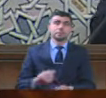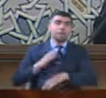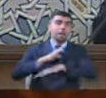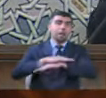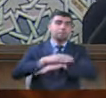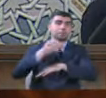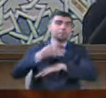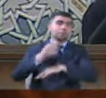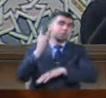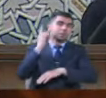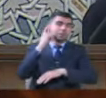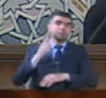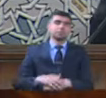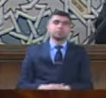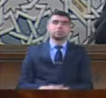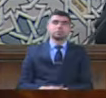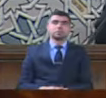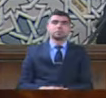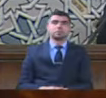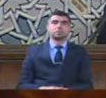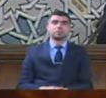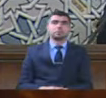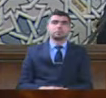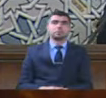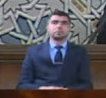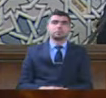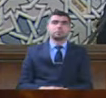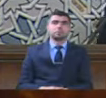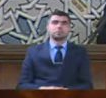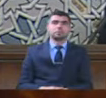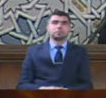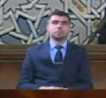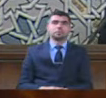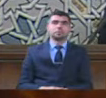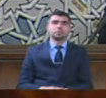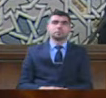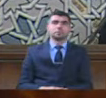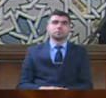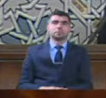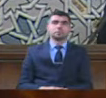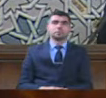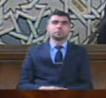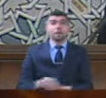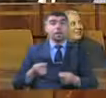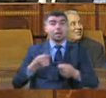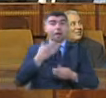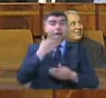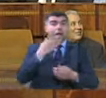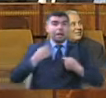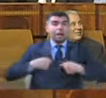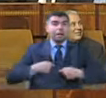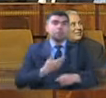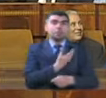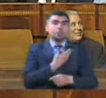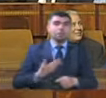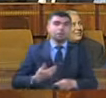رئيس الحكومه كيسمع السيدات والساده النواب. يس، الهدوء باش يسمعنا السيد رئيس الحكومه. نعم. شكرا السيد الرئيس. السيد رئيس الحكومه، انا دابا عاد